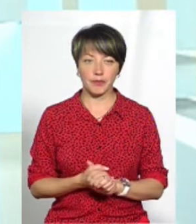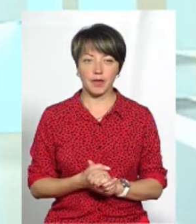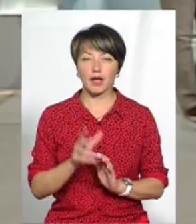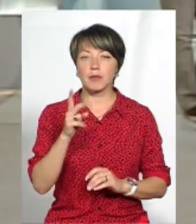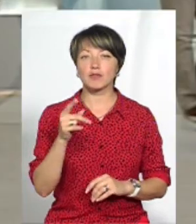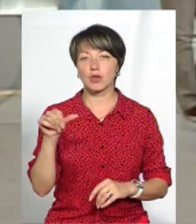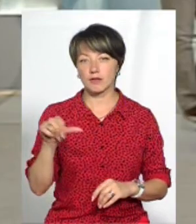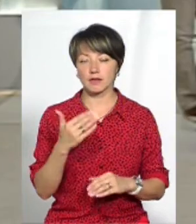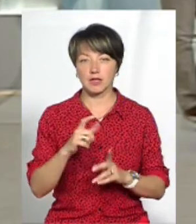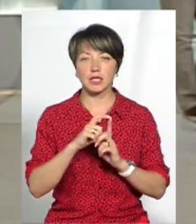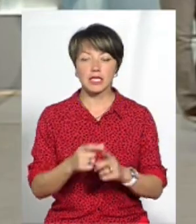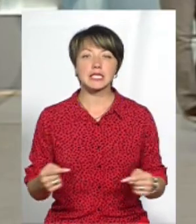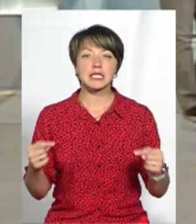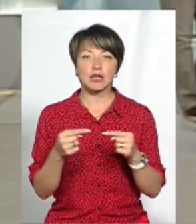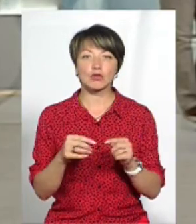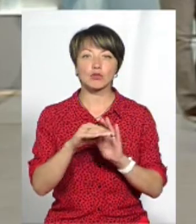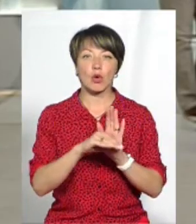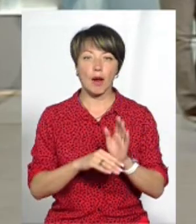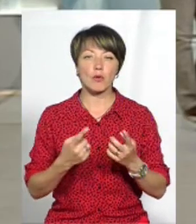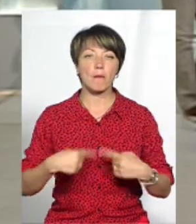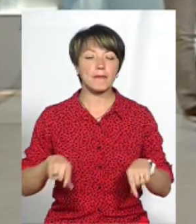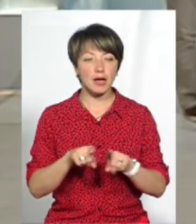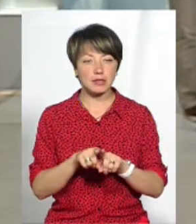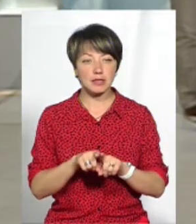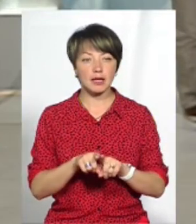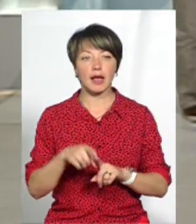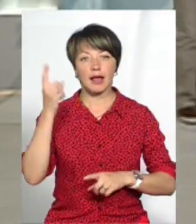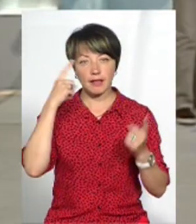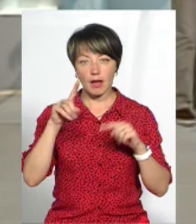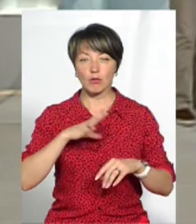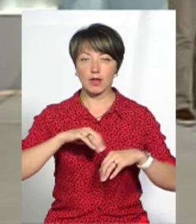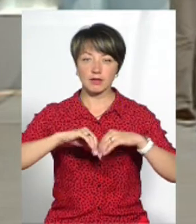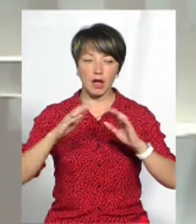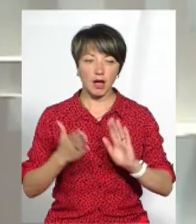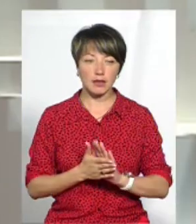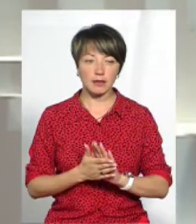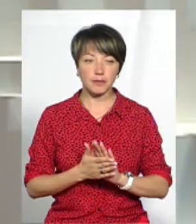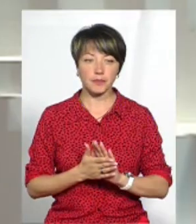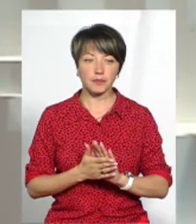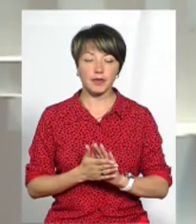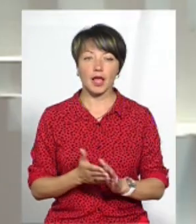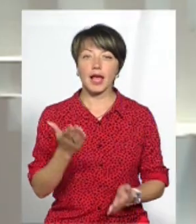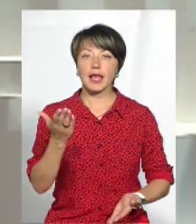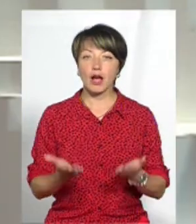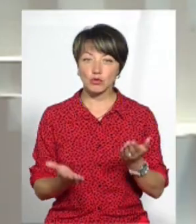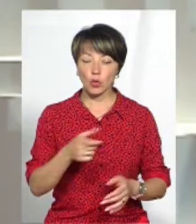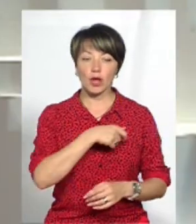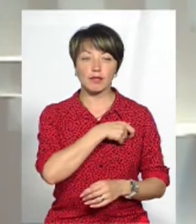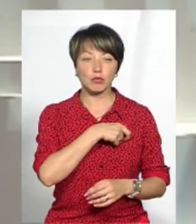Півтори хвилини у вас для відповіді. Прошу. Згідно з програмою партії, така ідея була узагальнена. Якщо